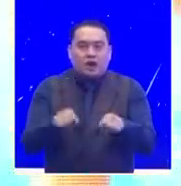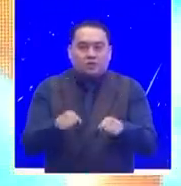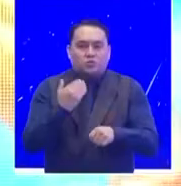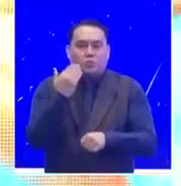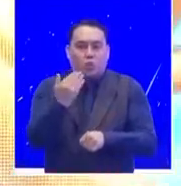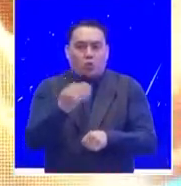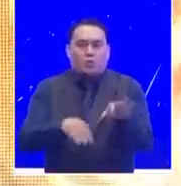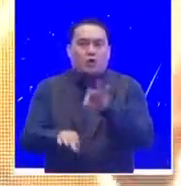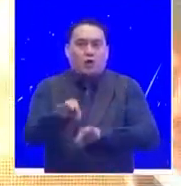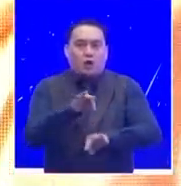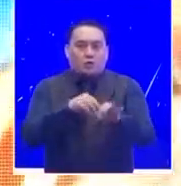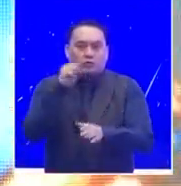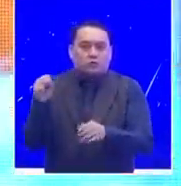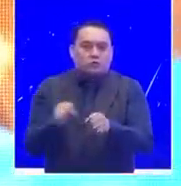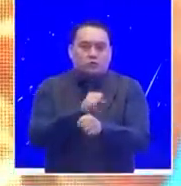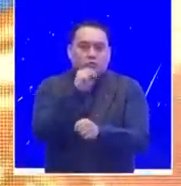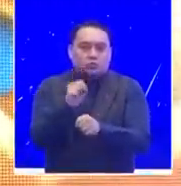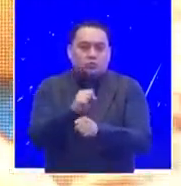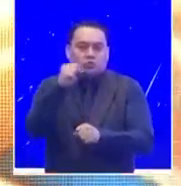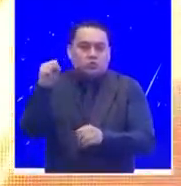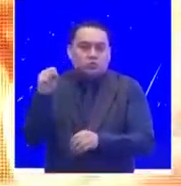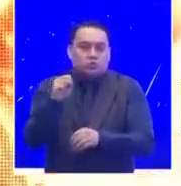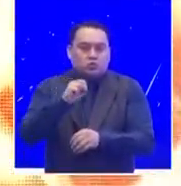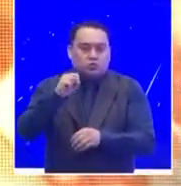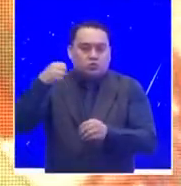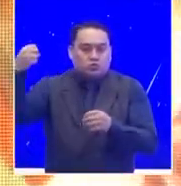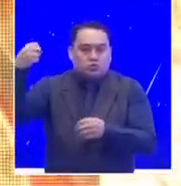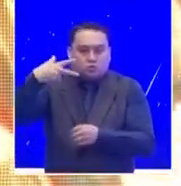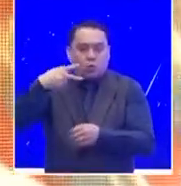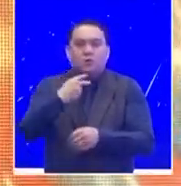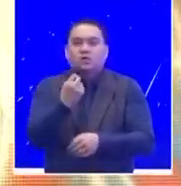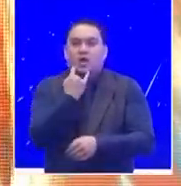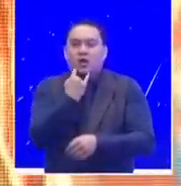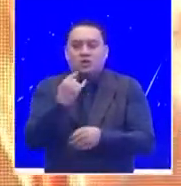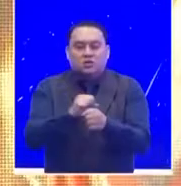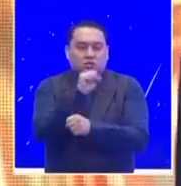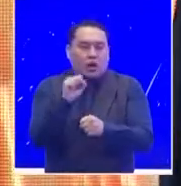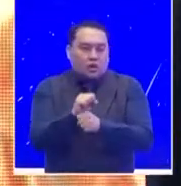благодаря проекту солнечной станции, которая работает. Мы вот в начале сентября говорили.